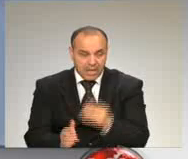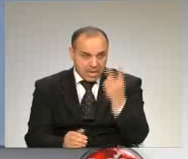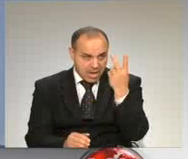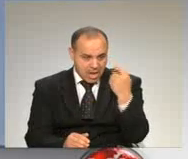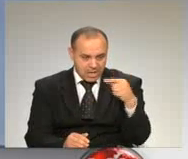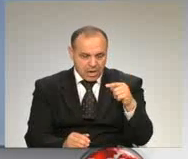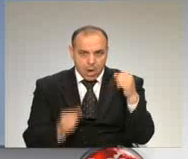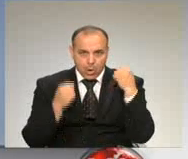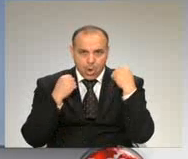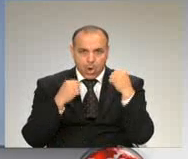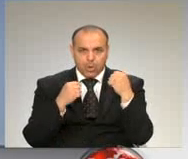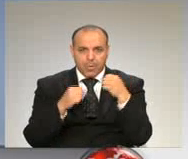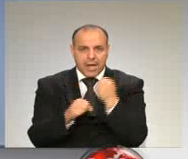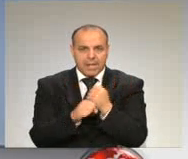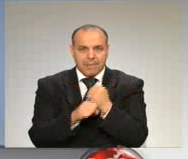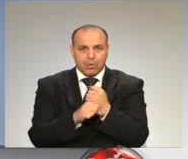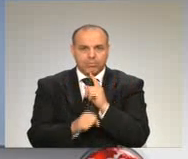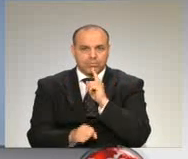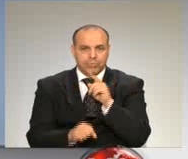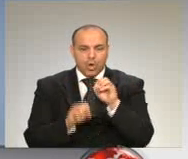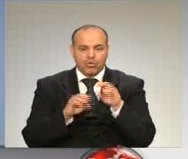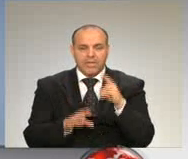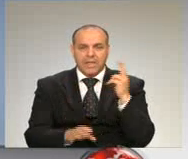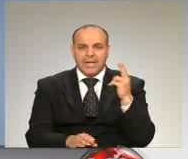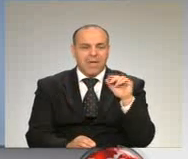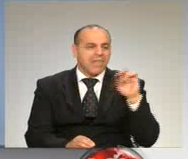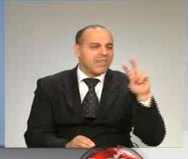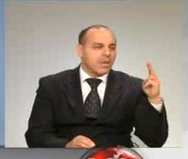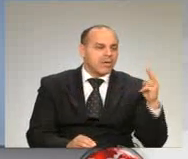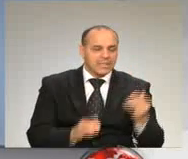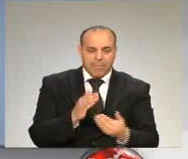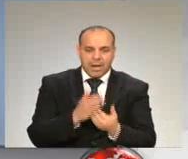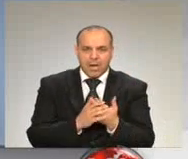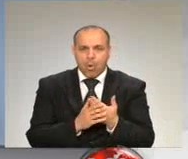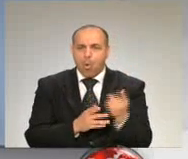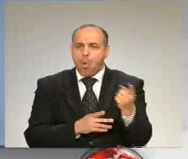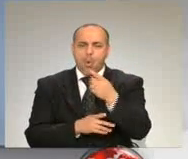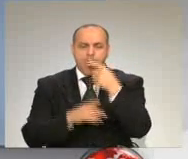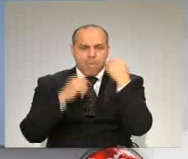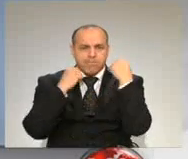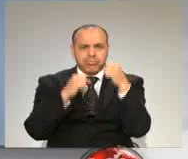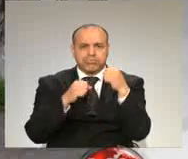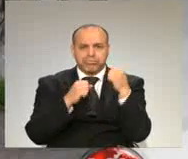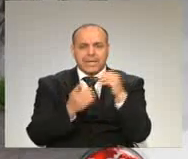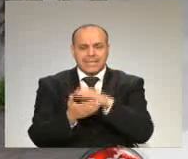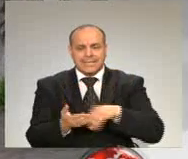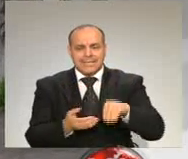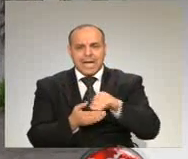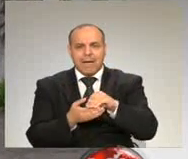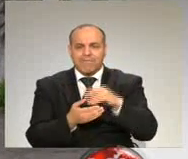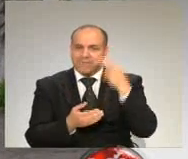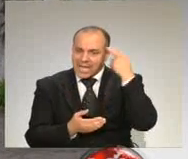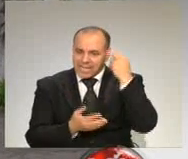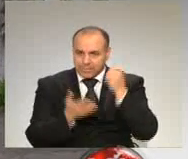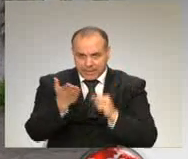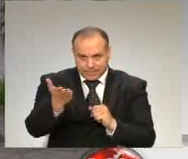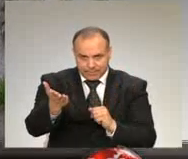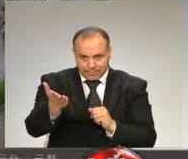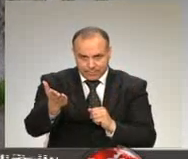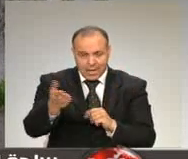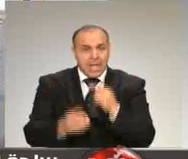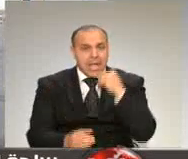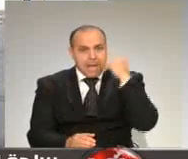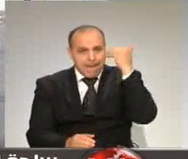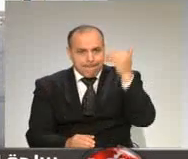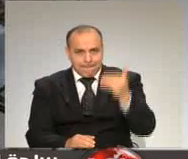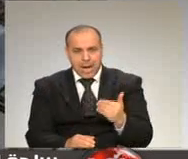من إضرابهم عن العمل نفذ أساتذة التعليم الثانوي صباح اليوم وقفة احتجاجية بساحة الحكومة بالقصبة، وذلك